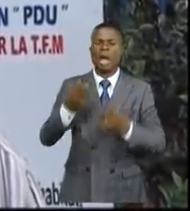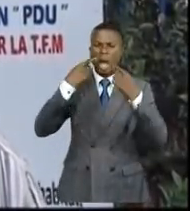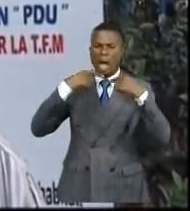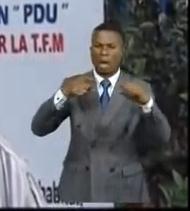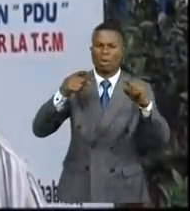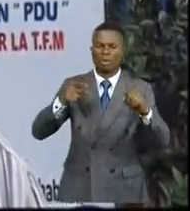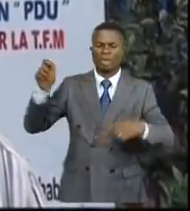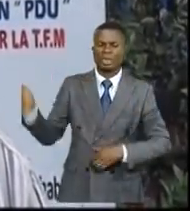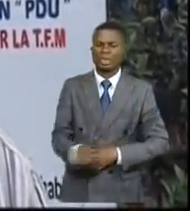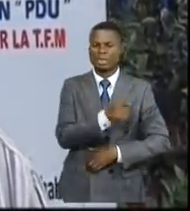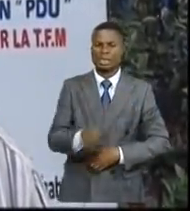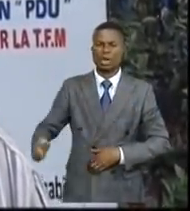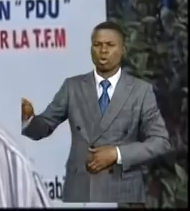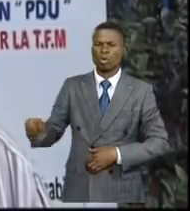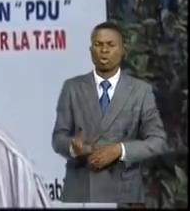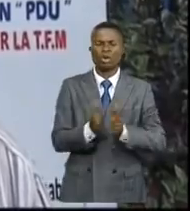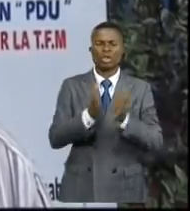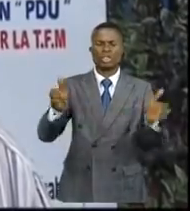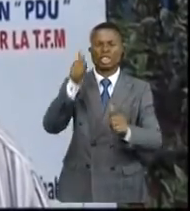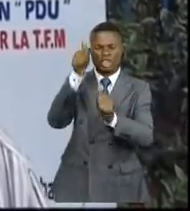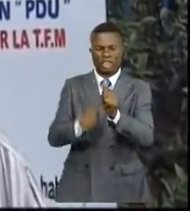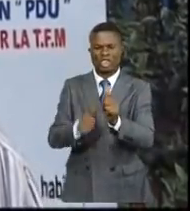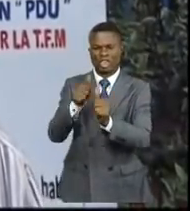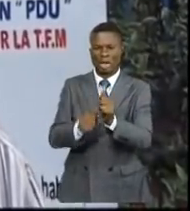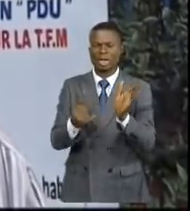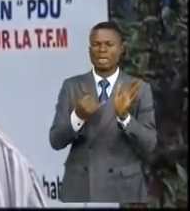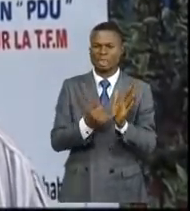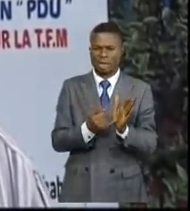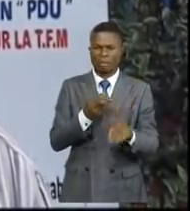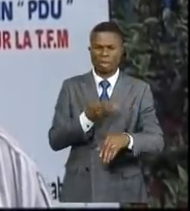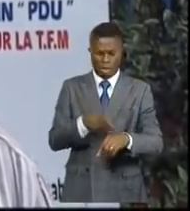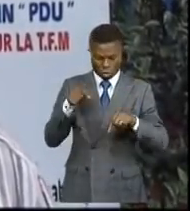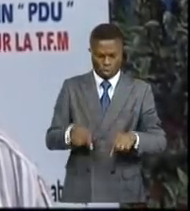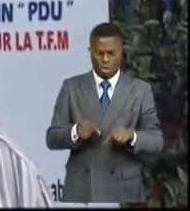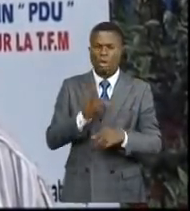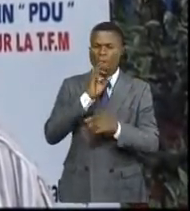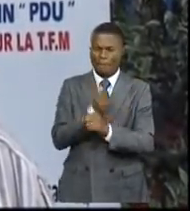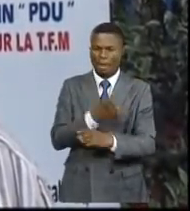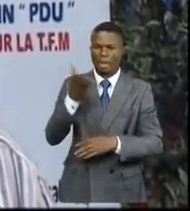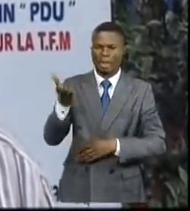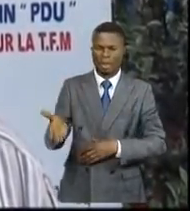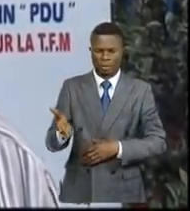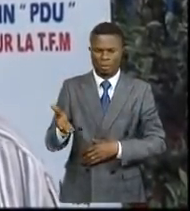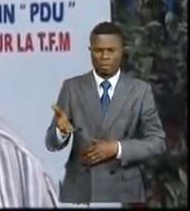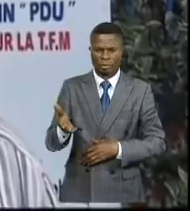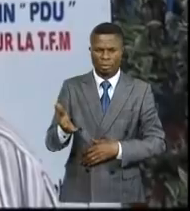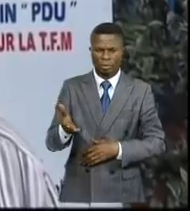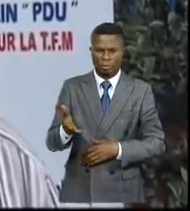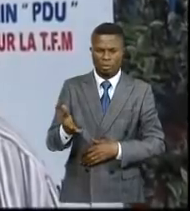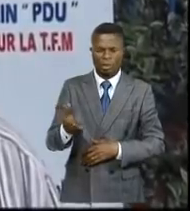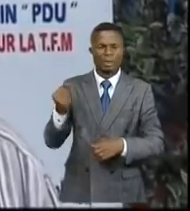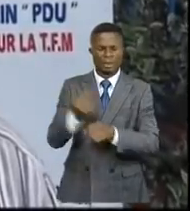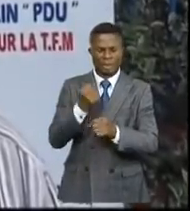le salongo général pour chaque samedi. Et aujourd'hui, cela a été réalisé. Il y a eu un avoir,